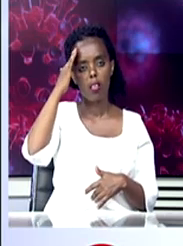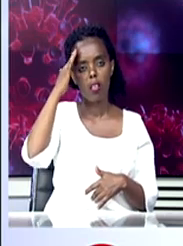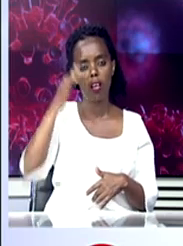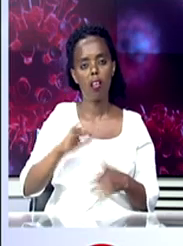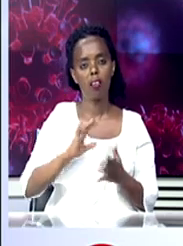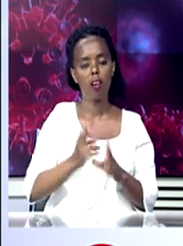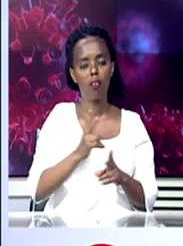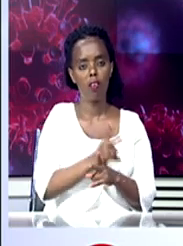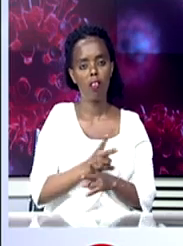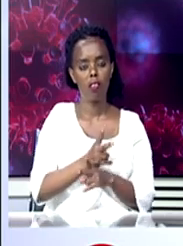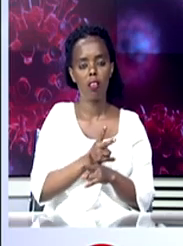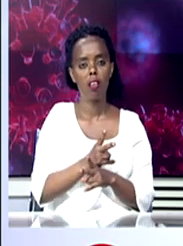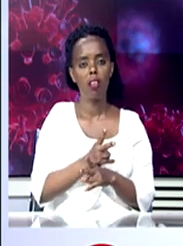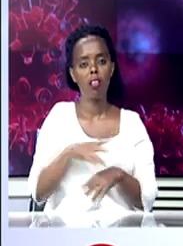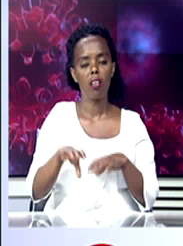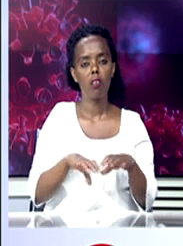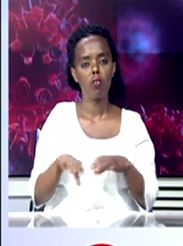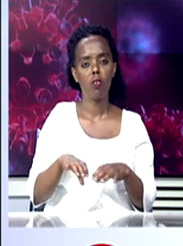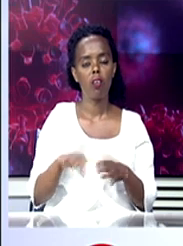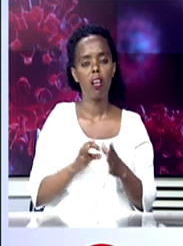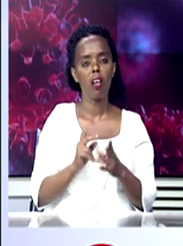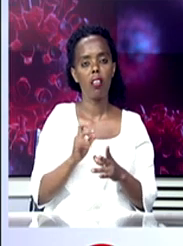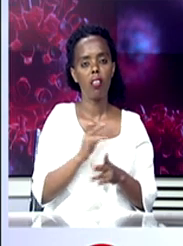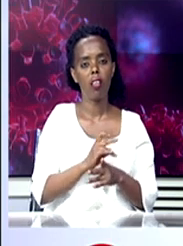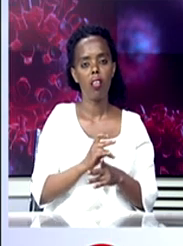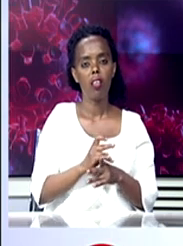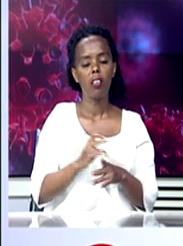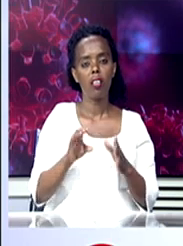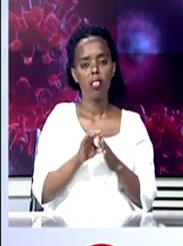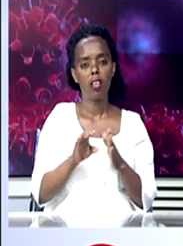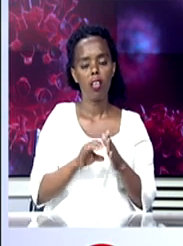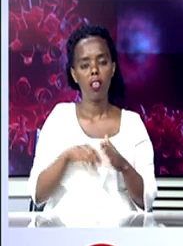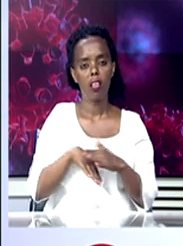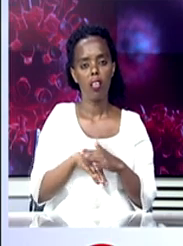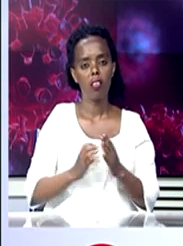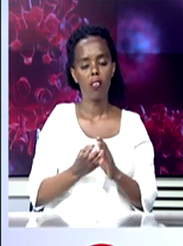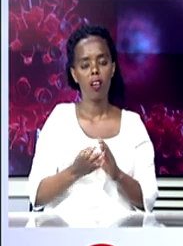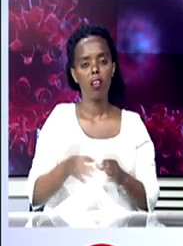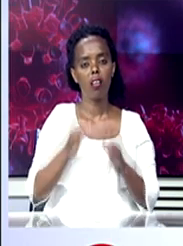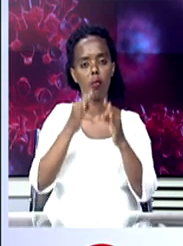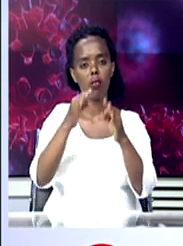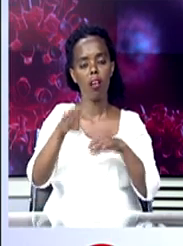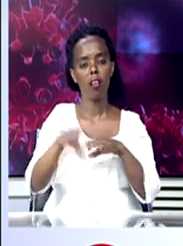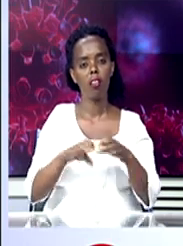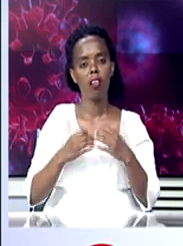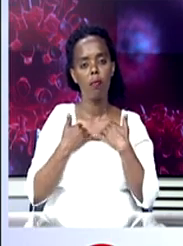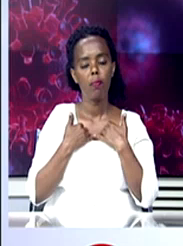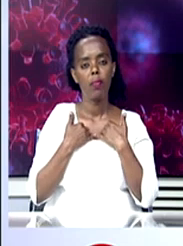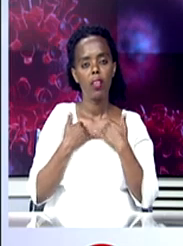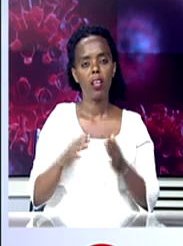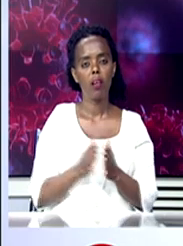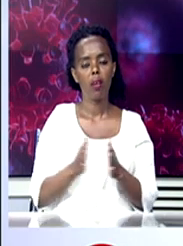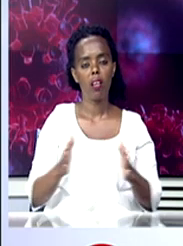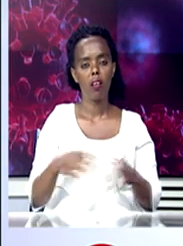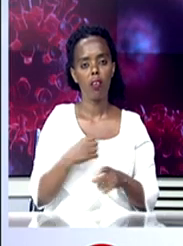akasanira ofitti santasisuf kalletti kaame caasale kenya gadifis akadarguta ajira kanaf